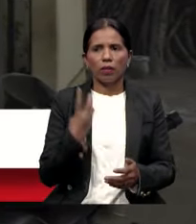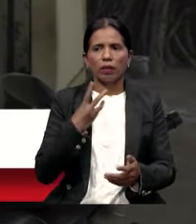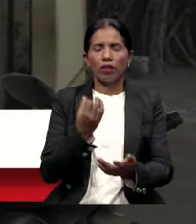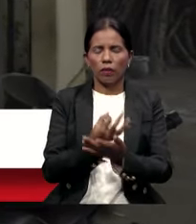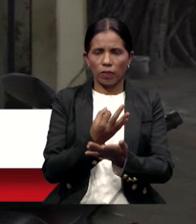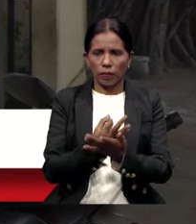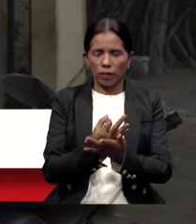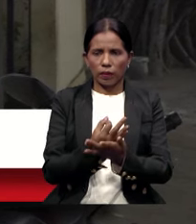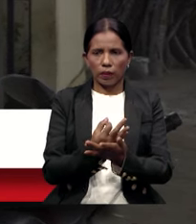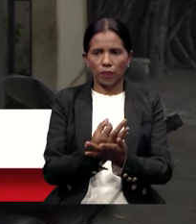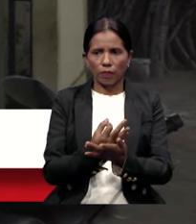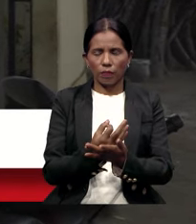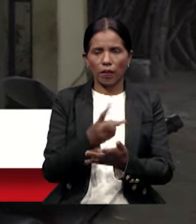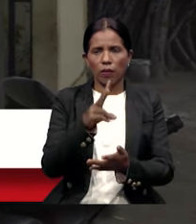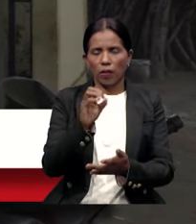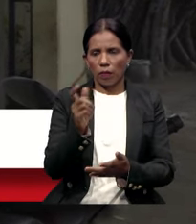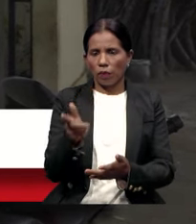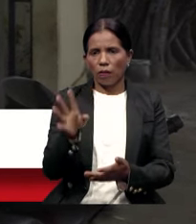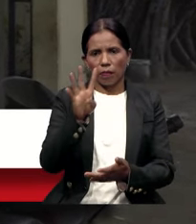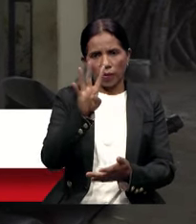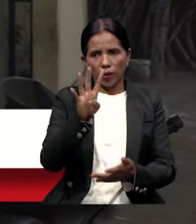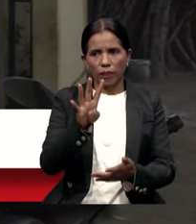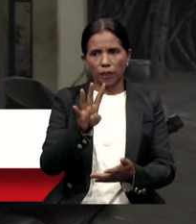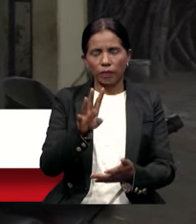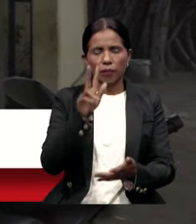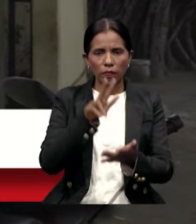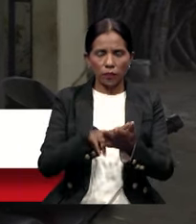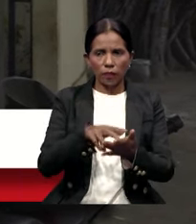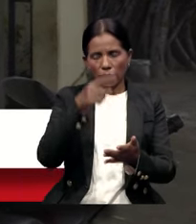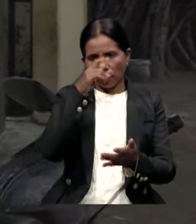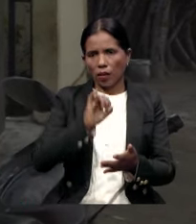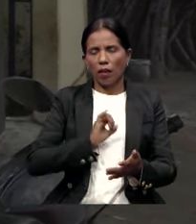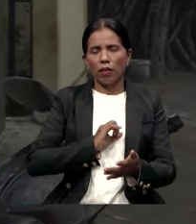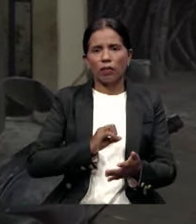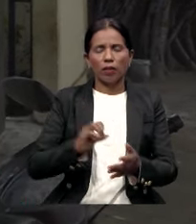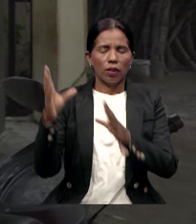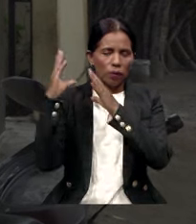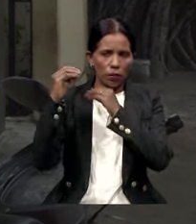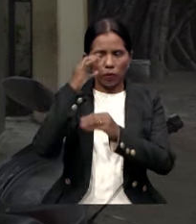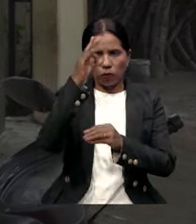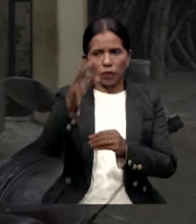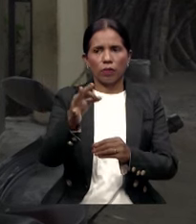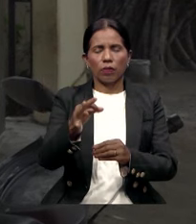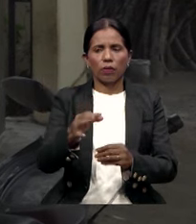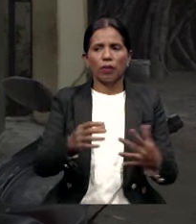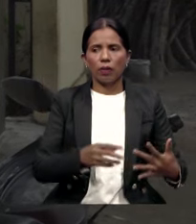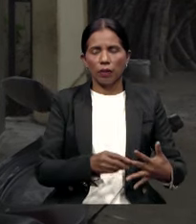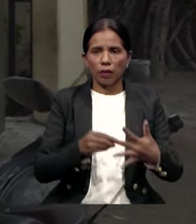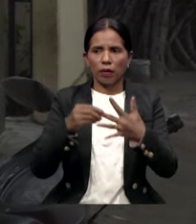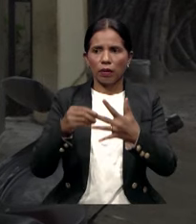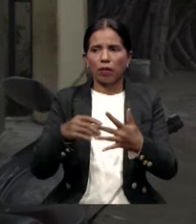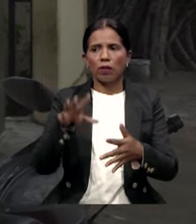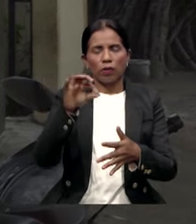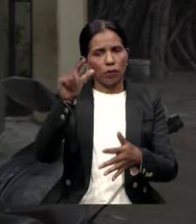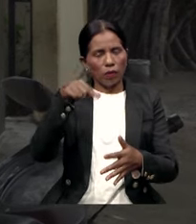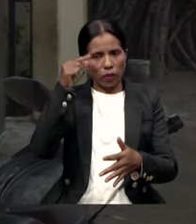iha 2024 nia promul gawana tamane mak hauna esperansa ba iha futuru liliu ba iha nonu governu